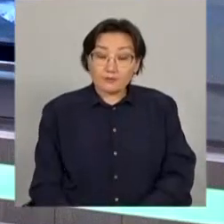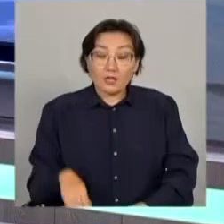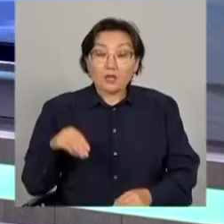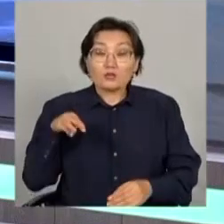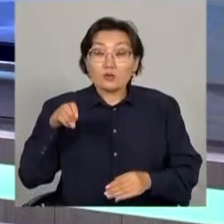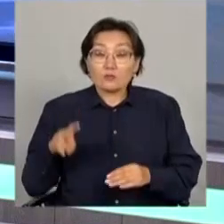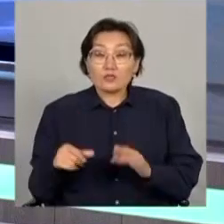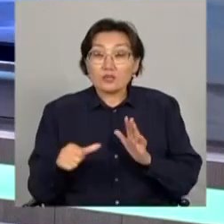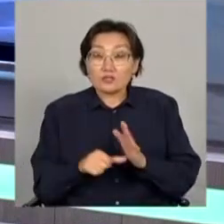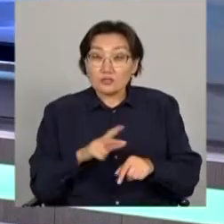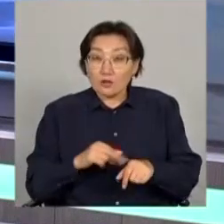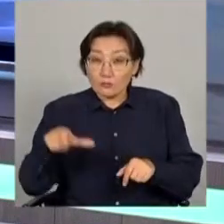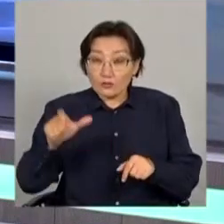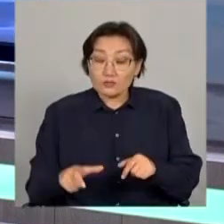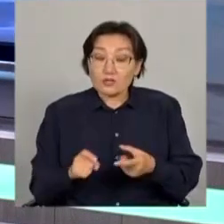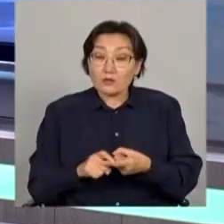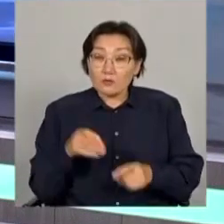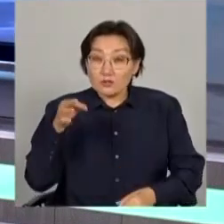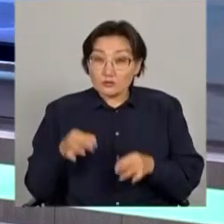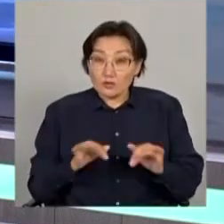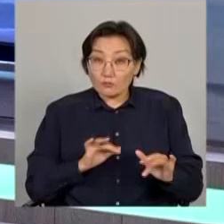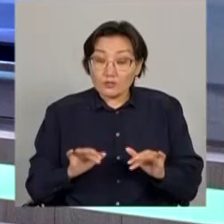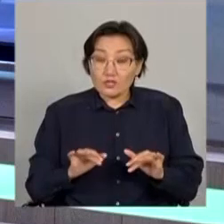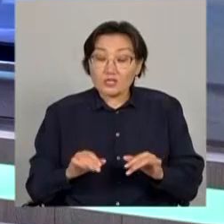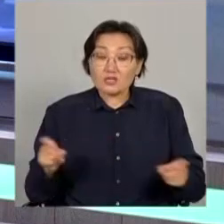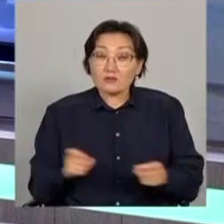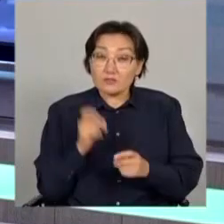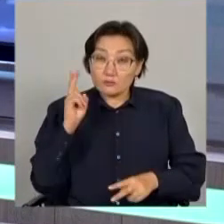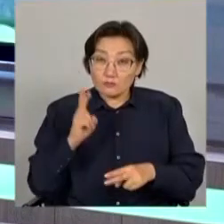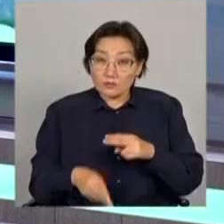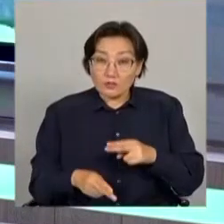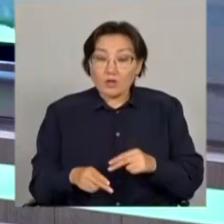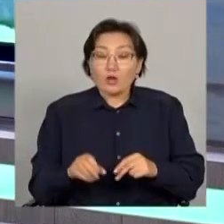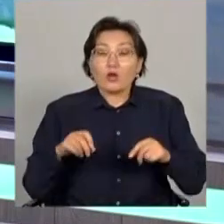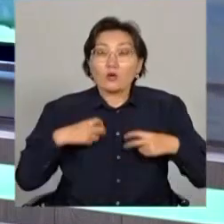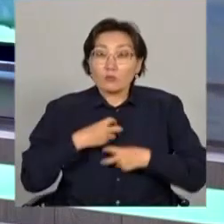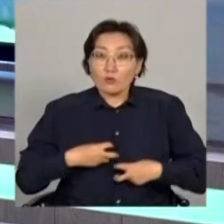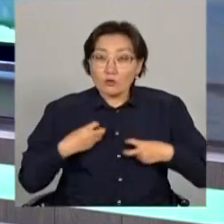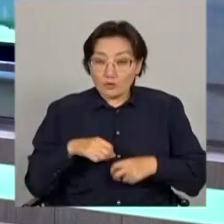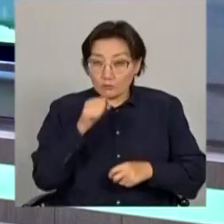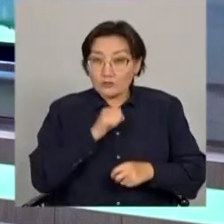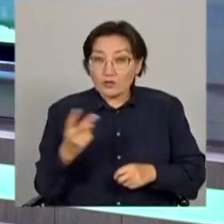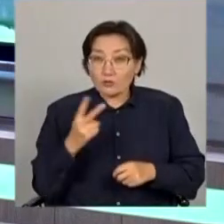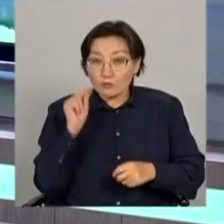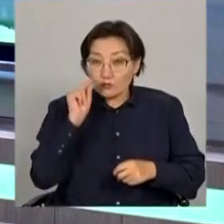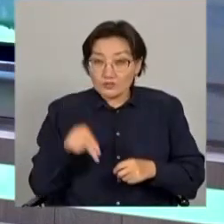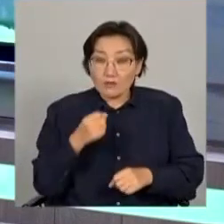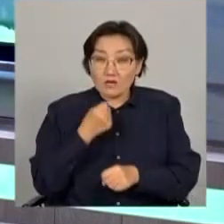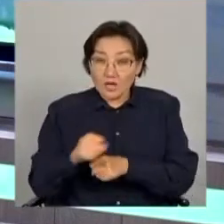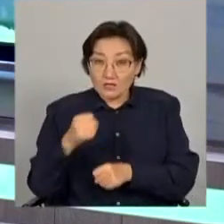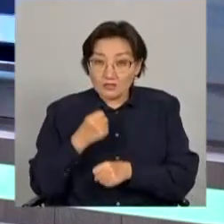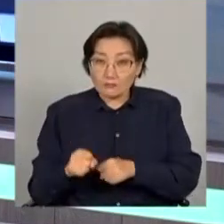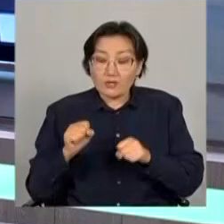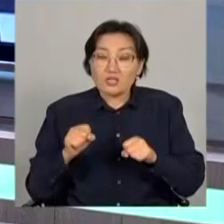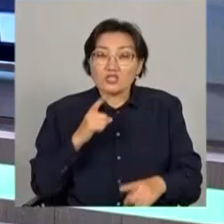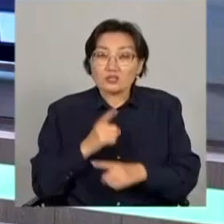Түркістанда 6 полицейге қатысты сот отырысы айғай-шумен аяқталды. Олар қойырлаған қос күдіктіні азаптап, заңсыз ұстады деген баппен